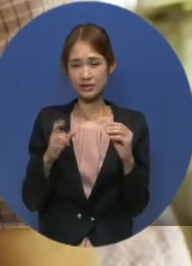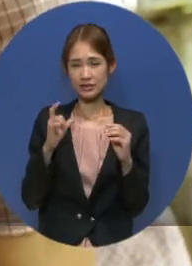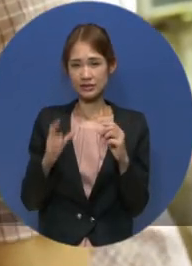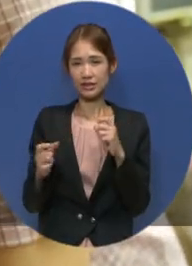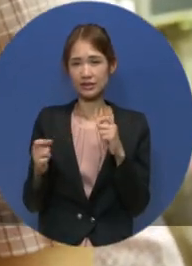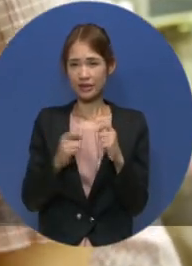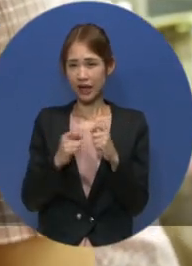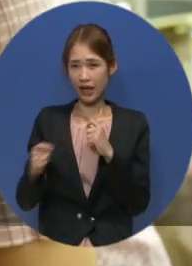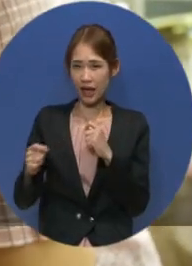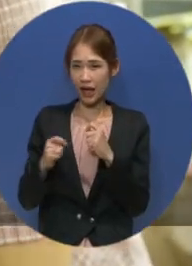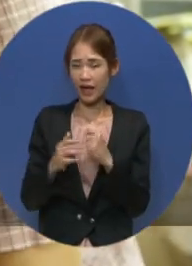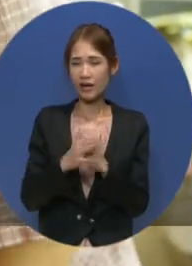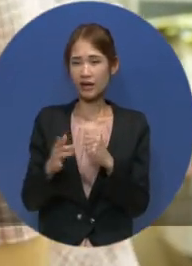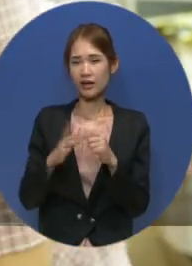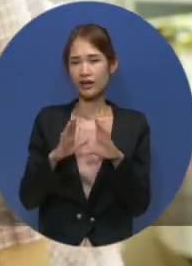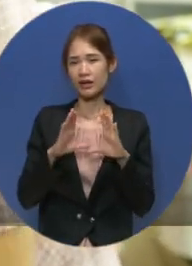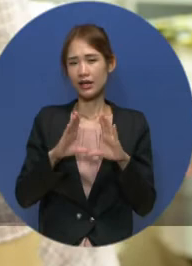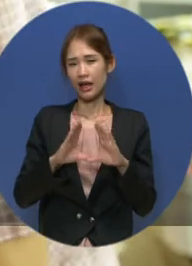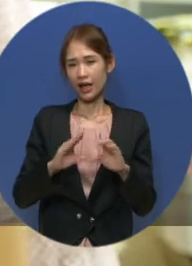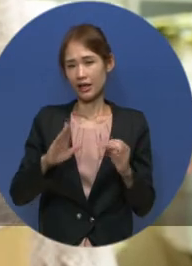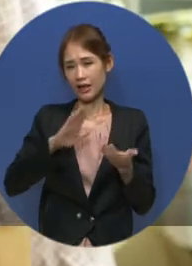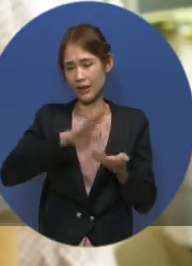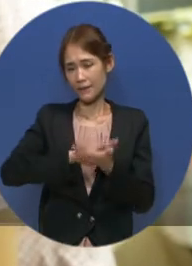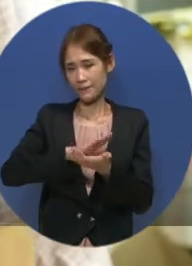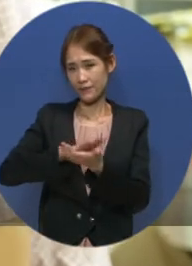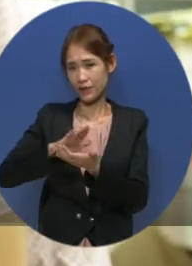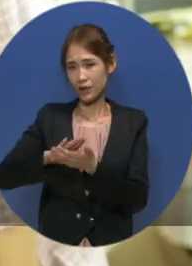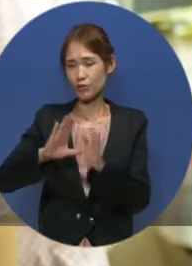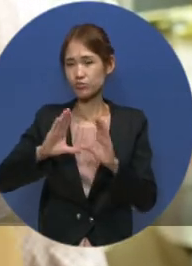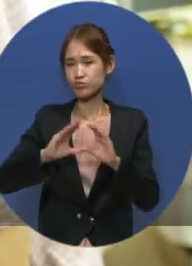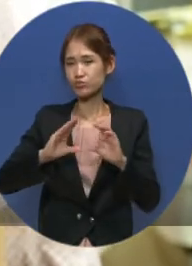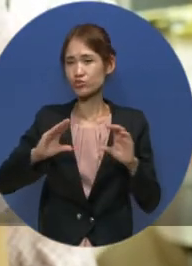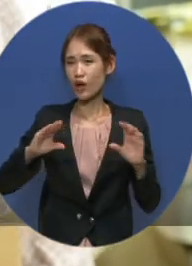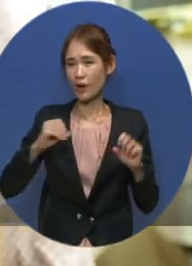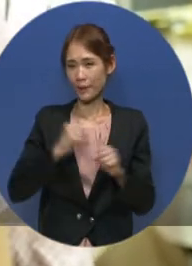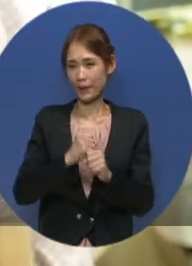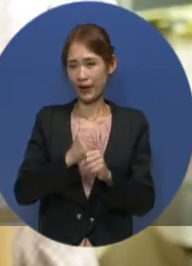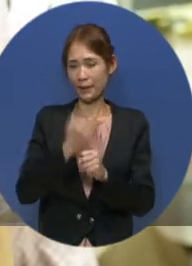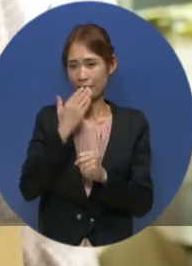있어가지고 이게 좀 눌러줘야지 잘 좀 부드럽게 될 수가 있어요.